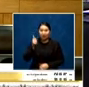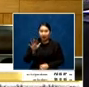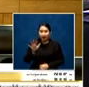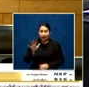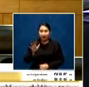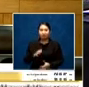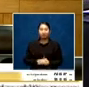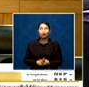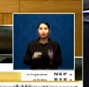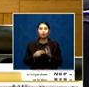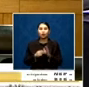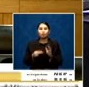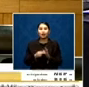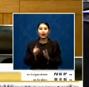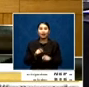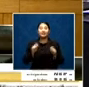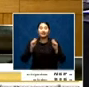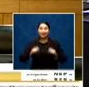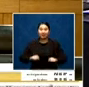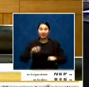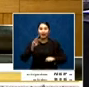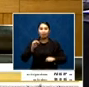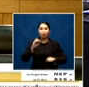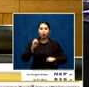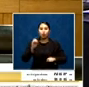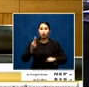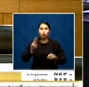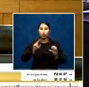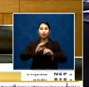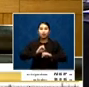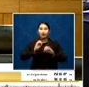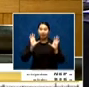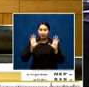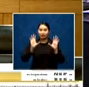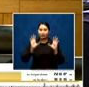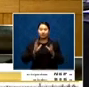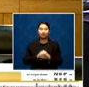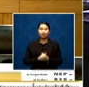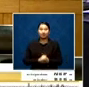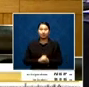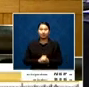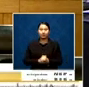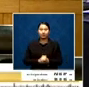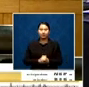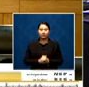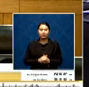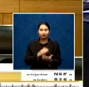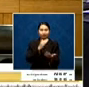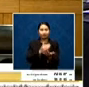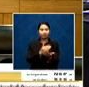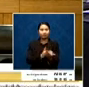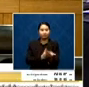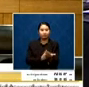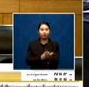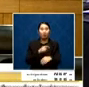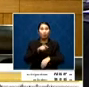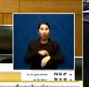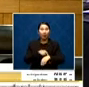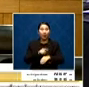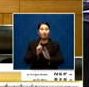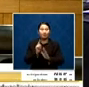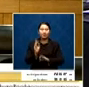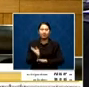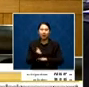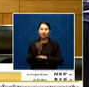ชื่ออย่างนั้นเขาเชื่อว่าสวก็ยังเชื่อว่าโอกาสผ่านยากแต่เขาต้องการสกัดไม่ให้พิธาเป็นนายกไง ช่วย เขาก็เลยใช้